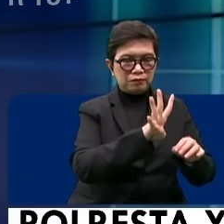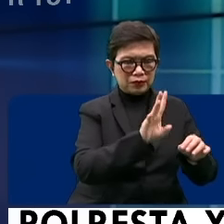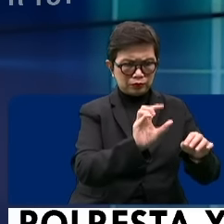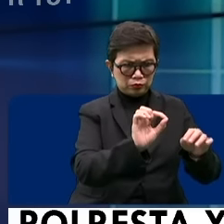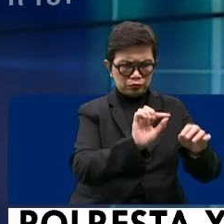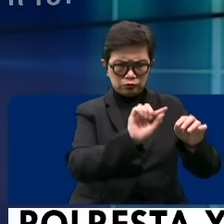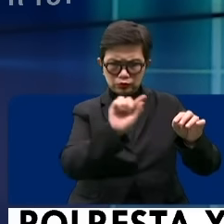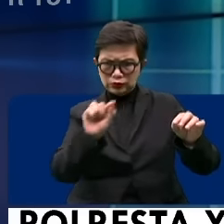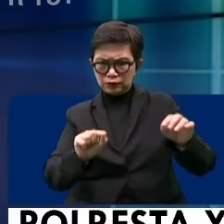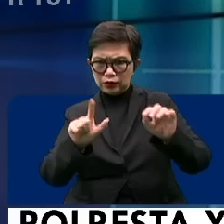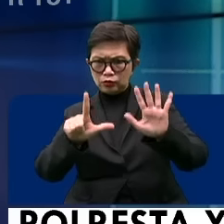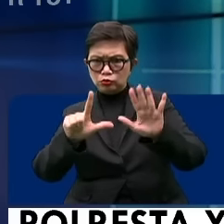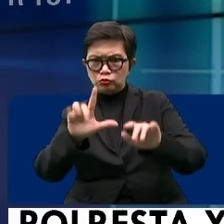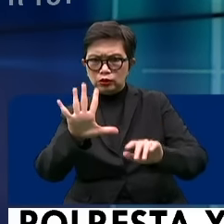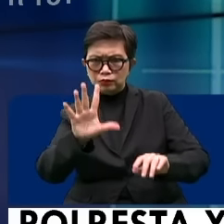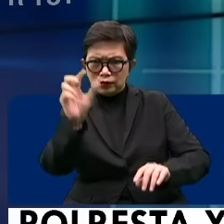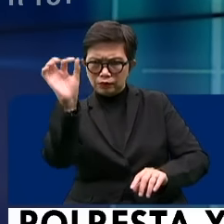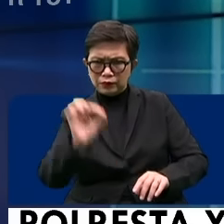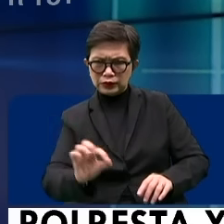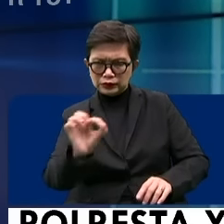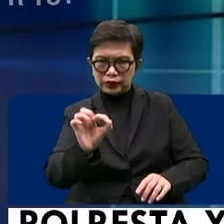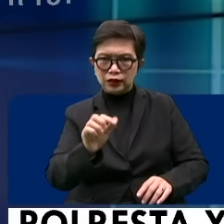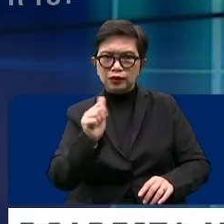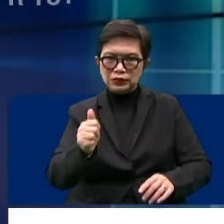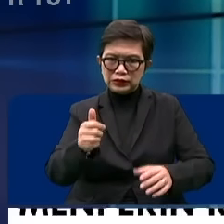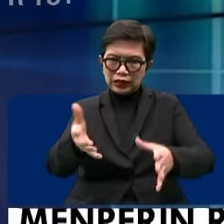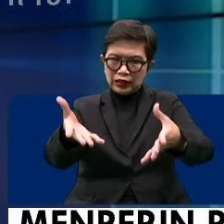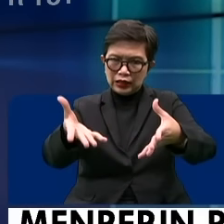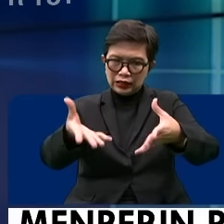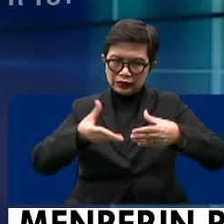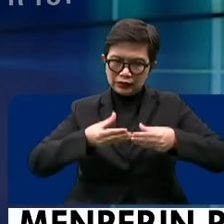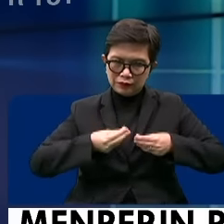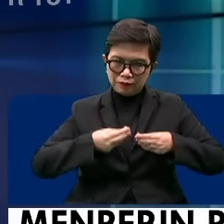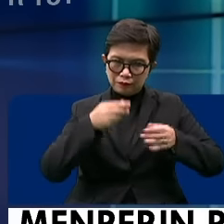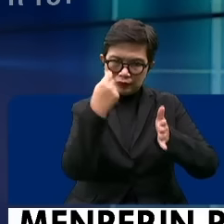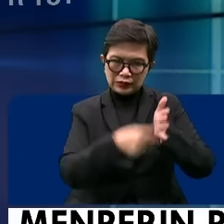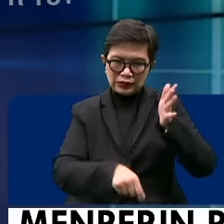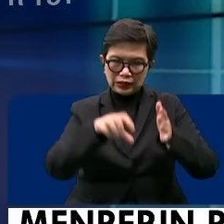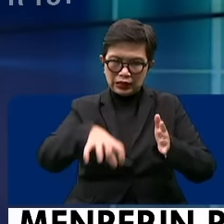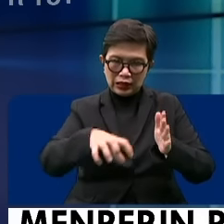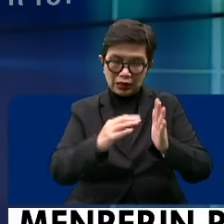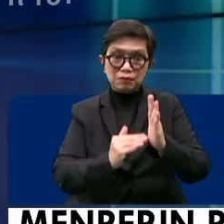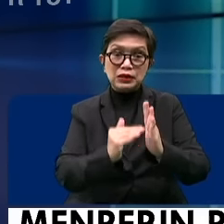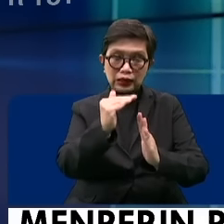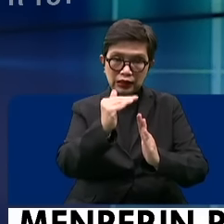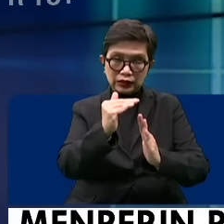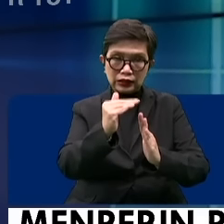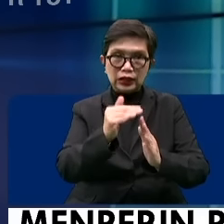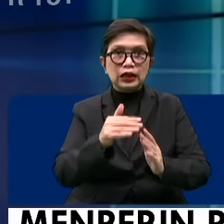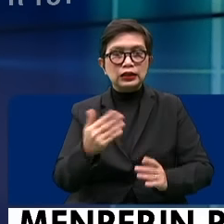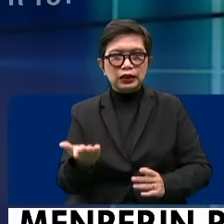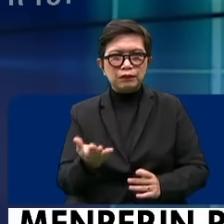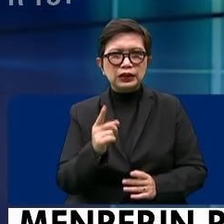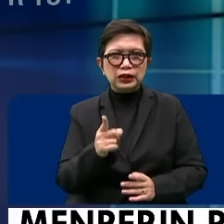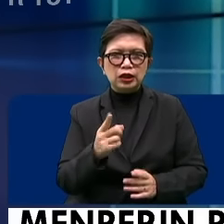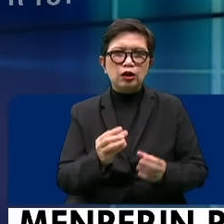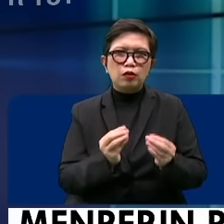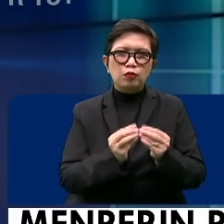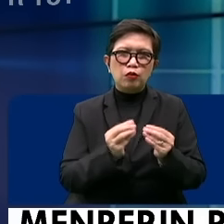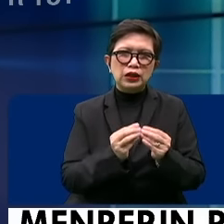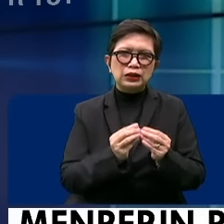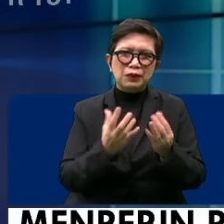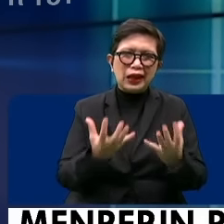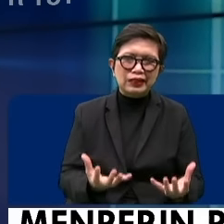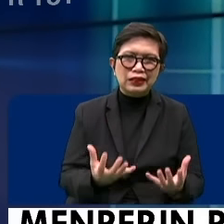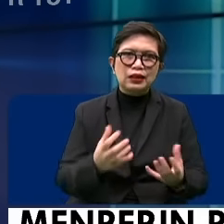40% hingga 75%. Meski aturan ini bisa menaikkan penerimaan pajak daerah, namun kenaikan yang besar atau signifikan ini jelas memberatkan. Kita akan